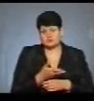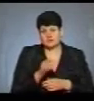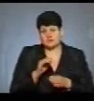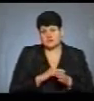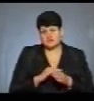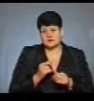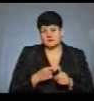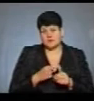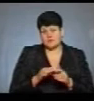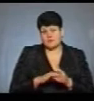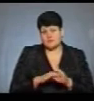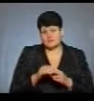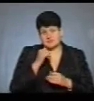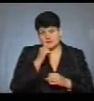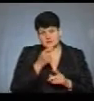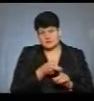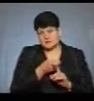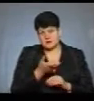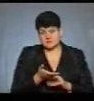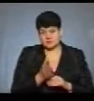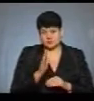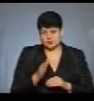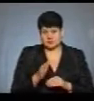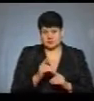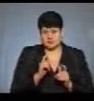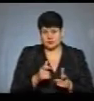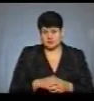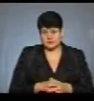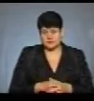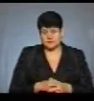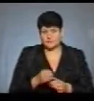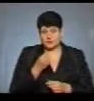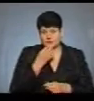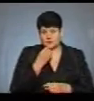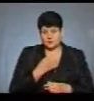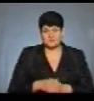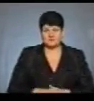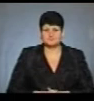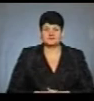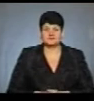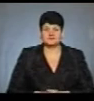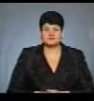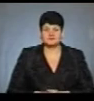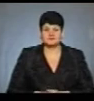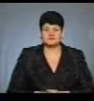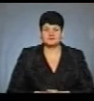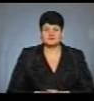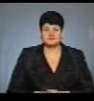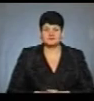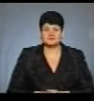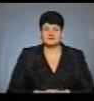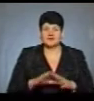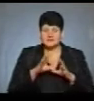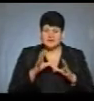прізвище, ім'я, по батьку. Ми завтра з вами зв'яжемося і буде у вас повідомлення. Добре. І все ж таки,